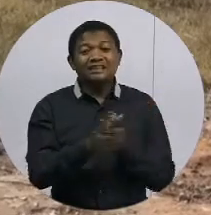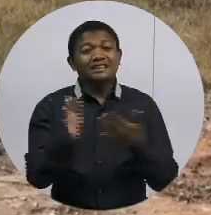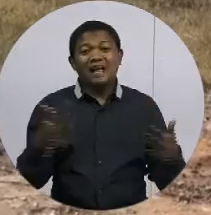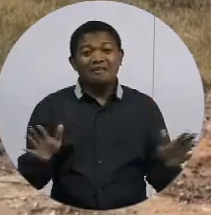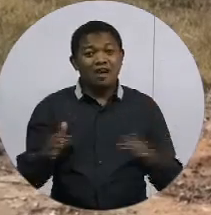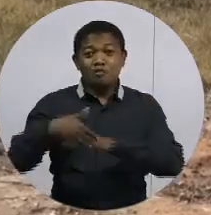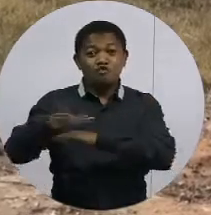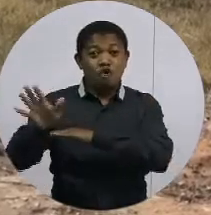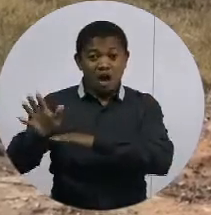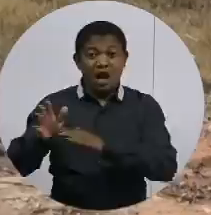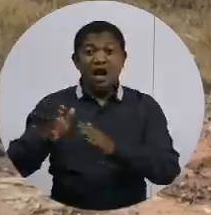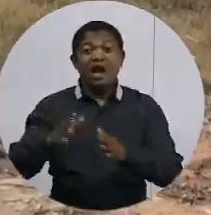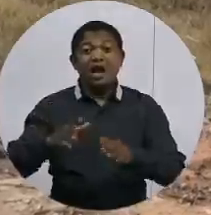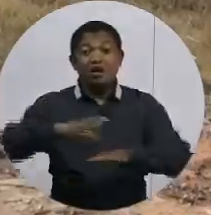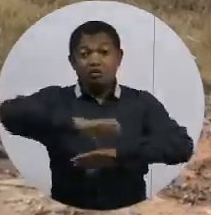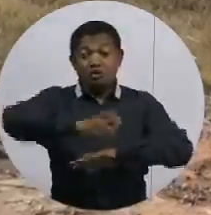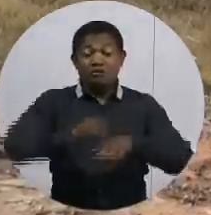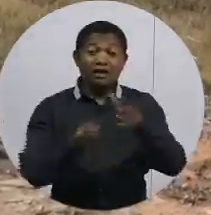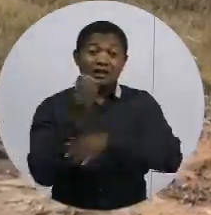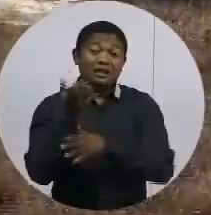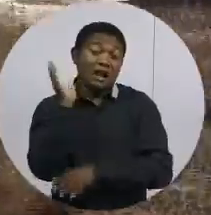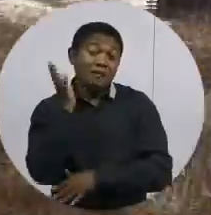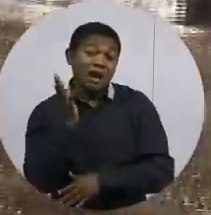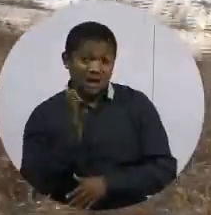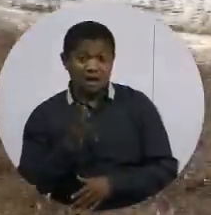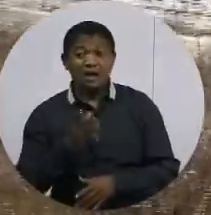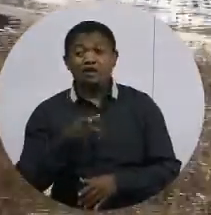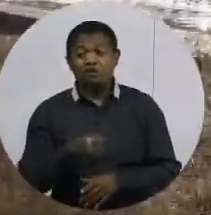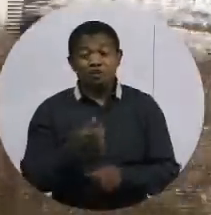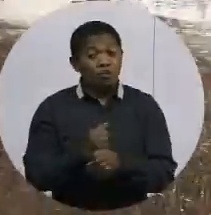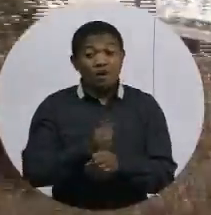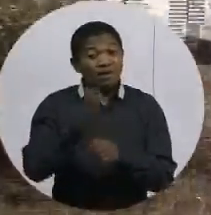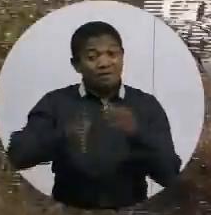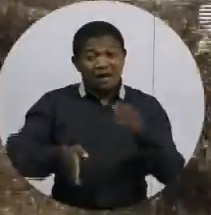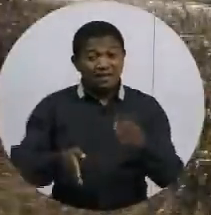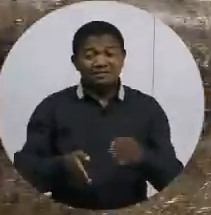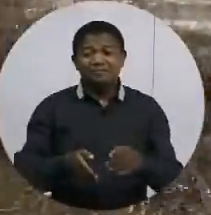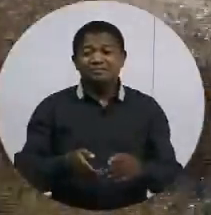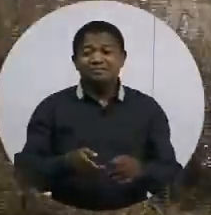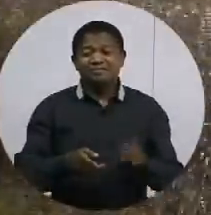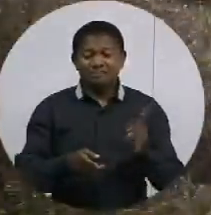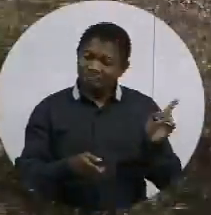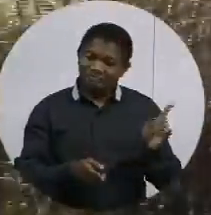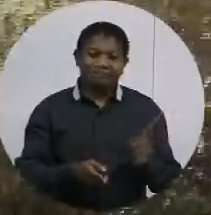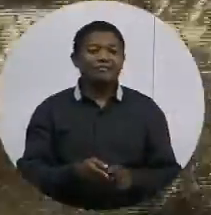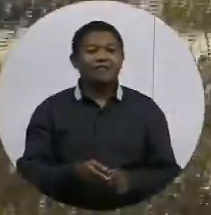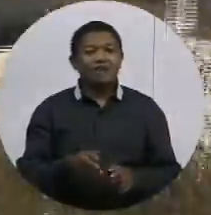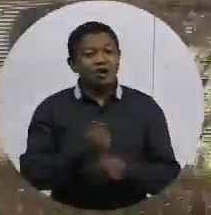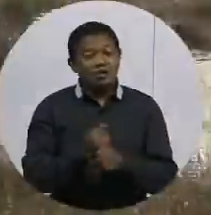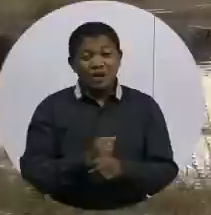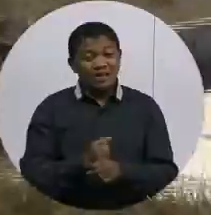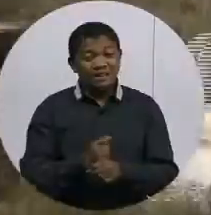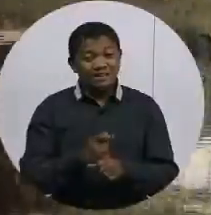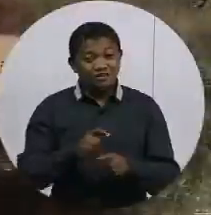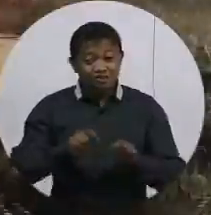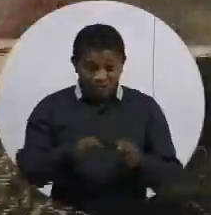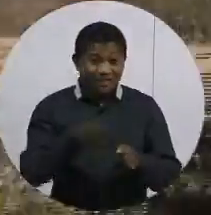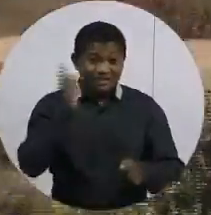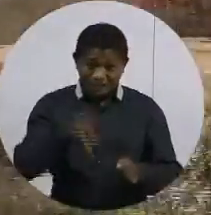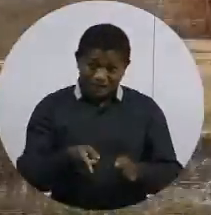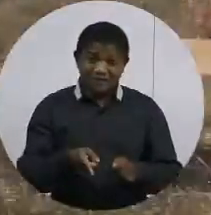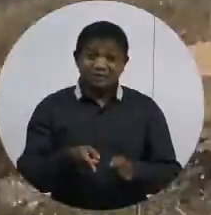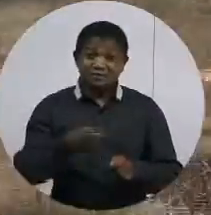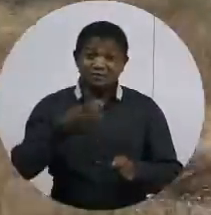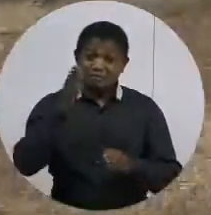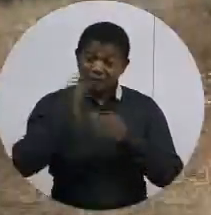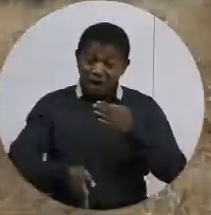ny voarainy eto anivony BMH. Tsy voatery ireo matin'ny koronavirus no alevina eny anjanahary fa nahareo izay maty tamin'ny fomba natoraly